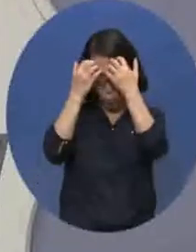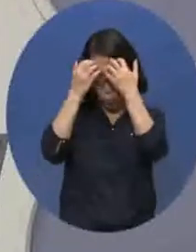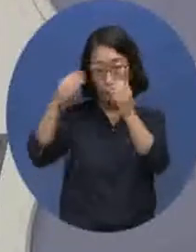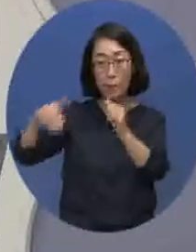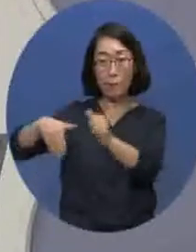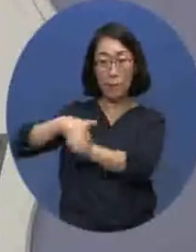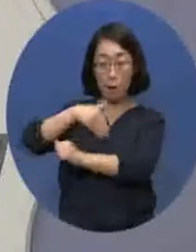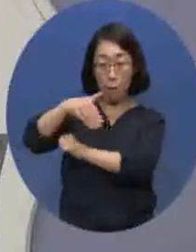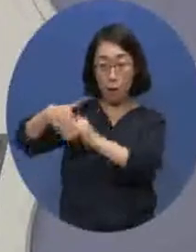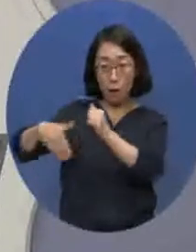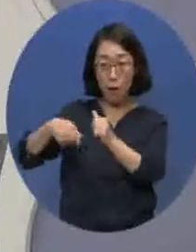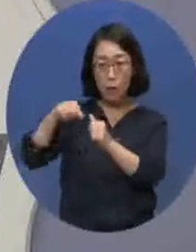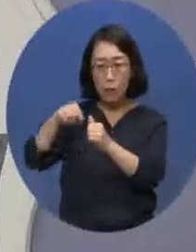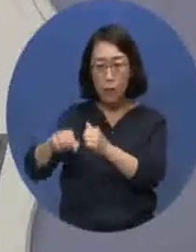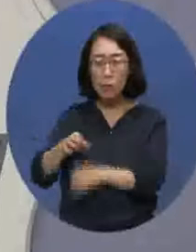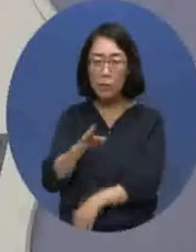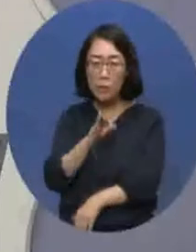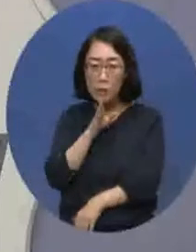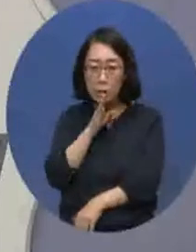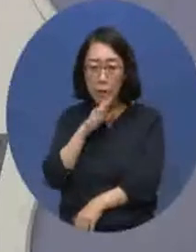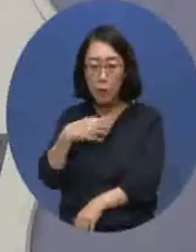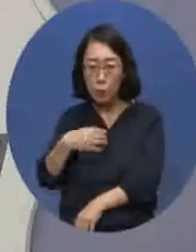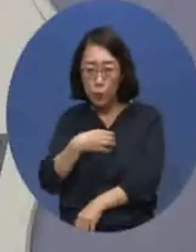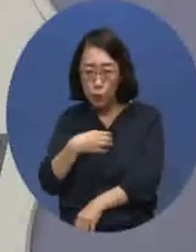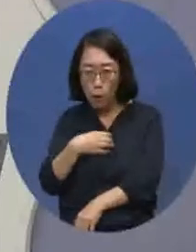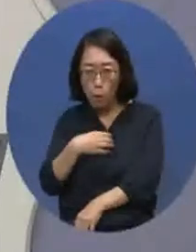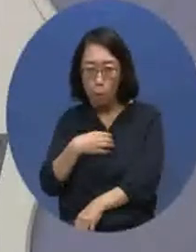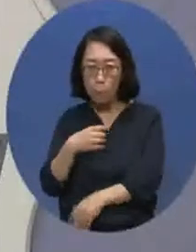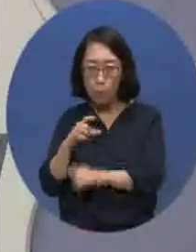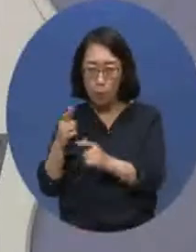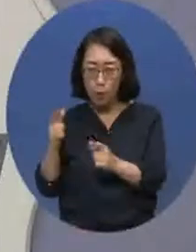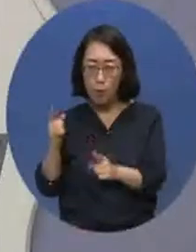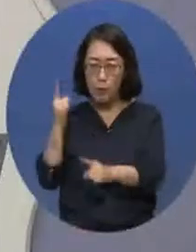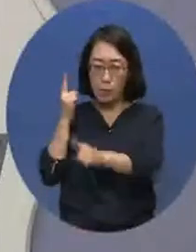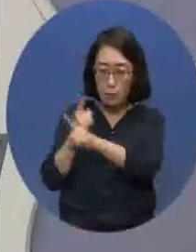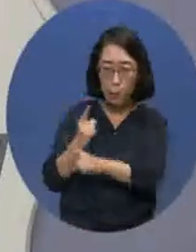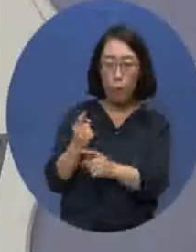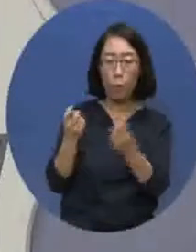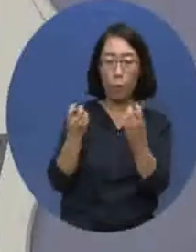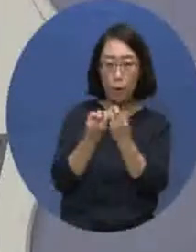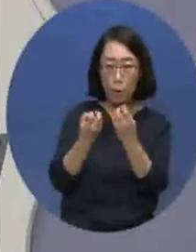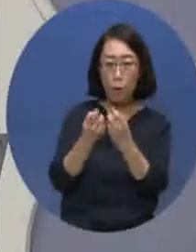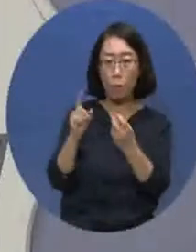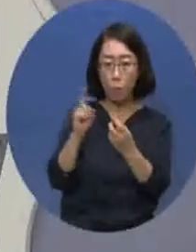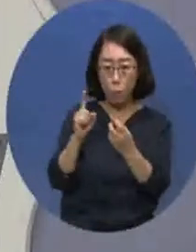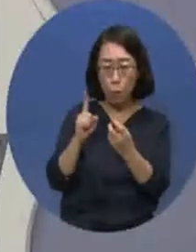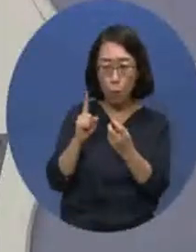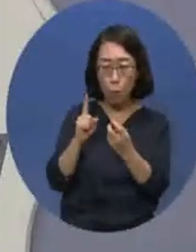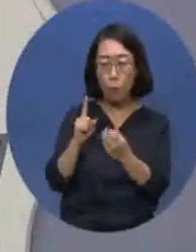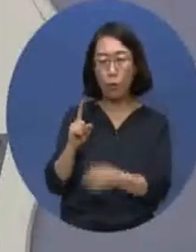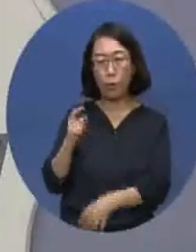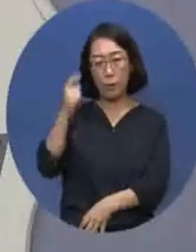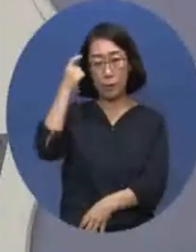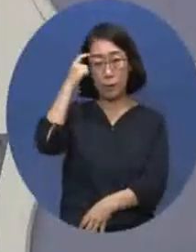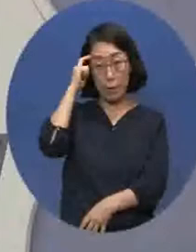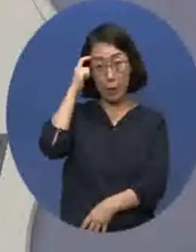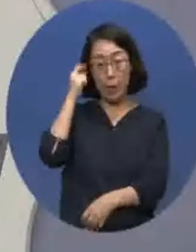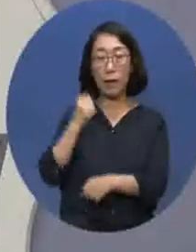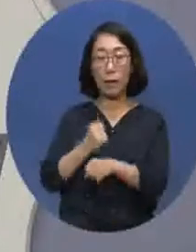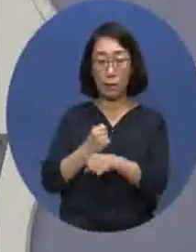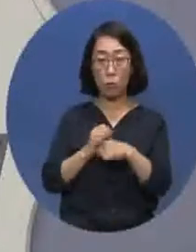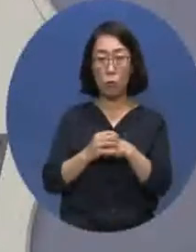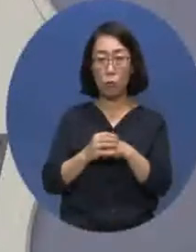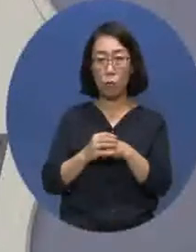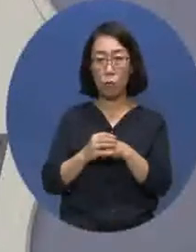과연 이게 의기 인가 위험 인과 이것을 극복할 수 있는 기회가 온 것인가 라는 생각을 하게 하고